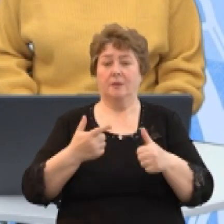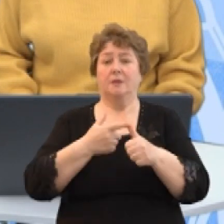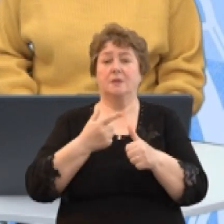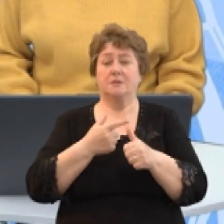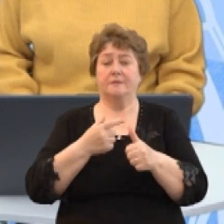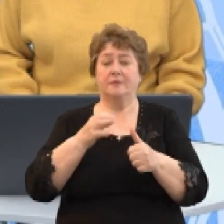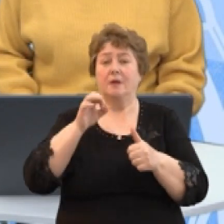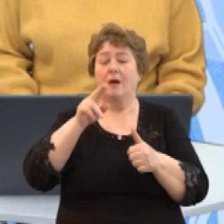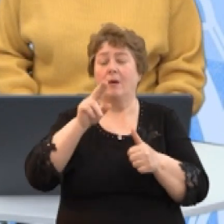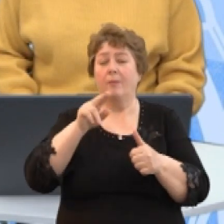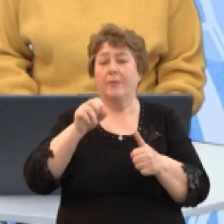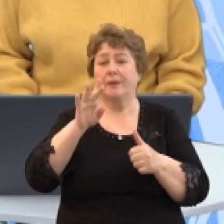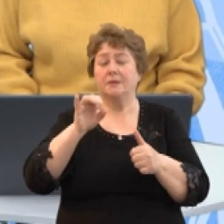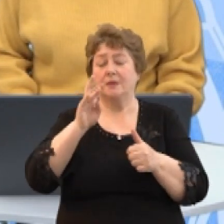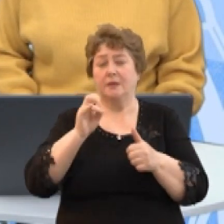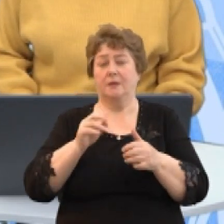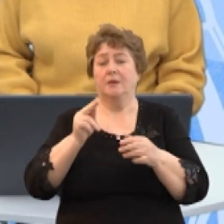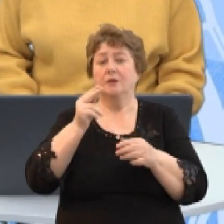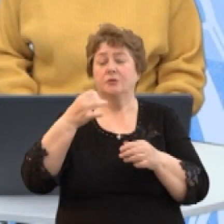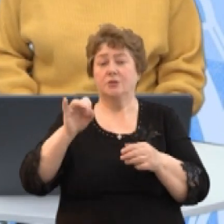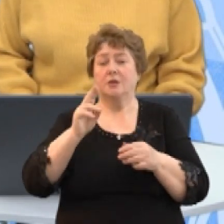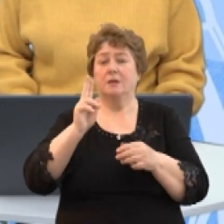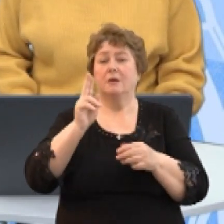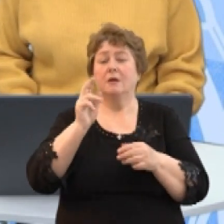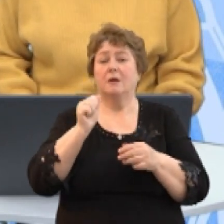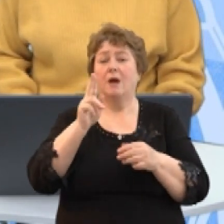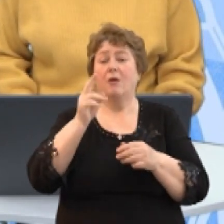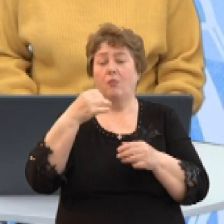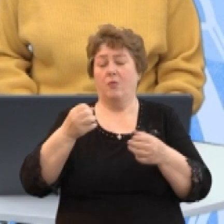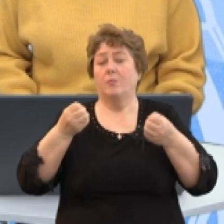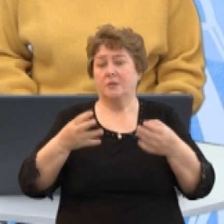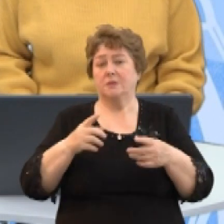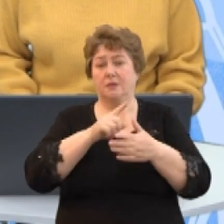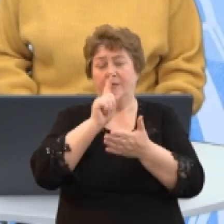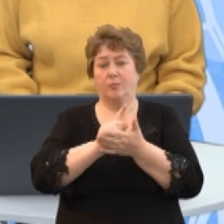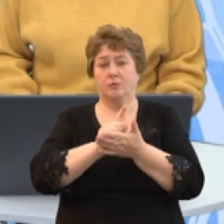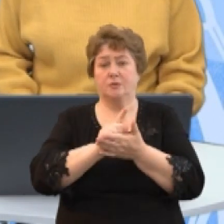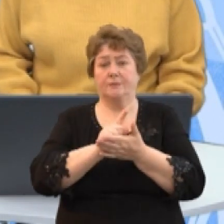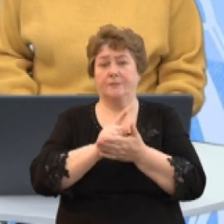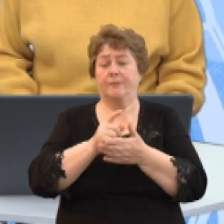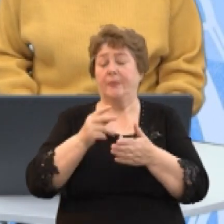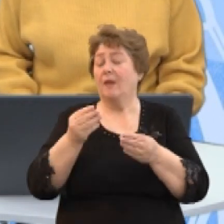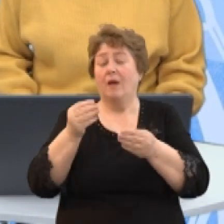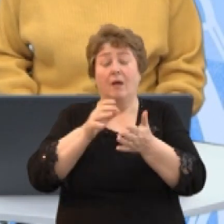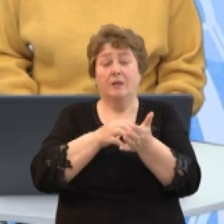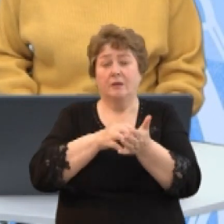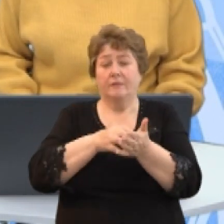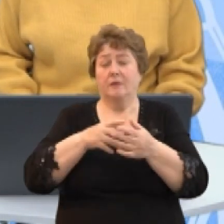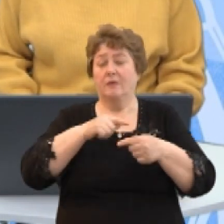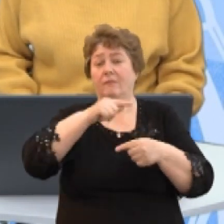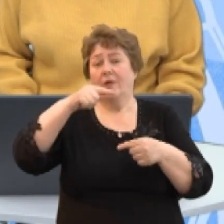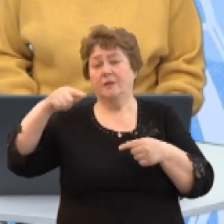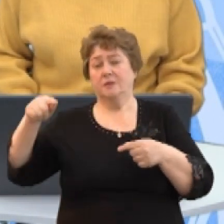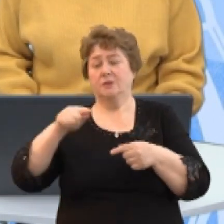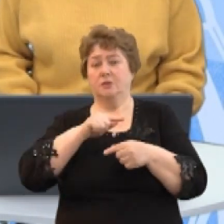определение чей и какой вопрос и просты лишь не хватает волнистой